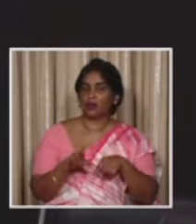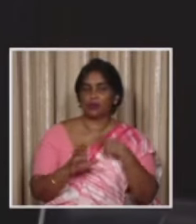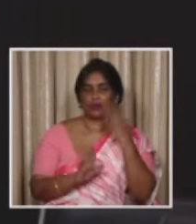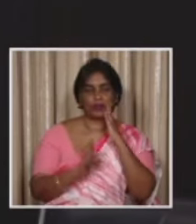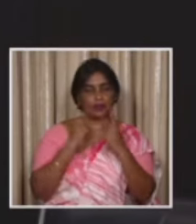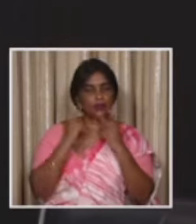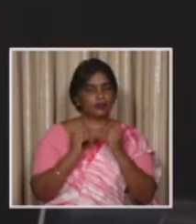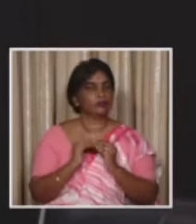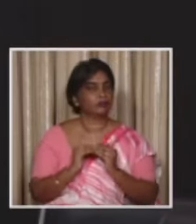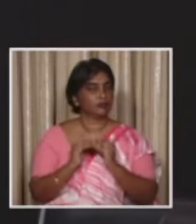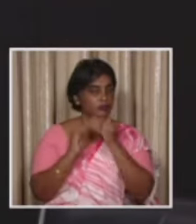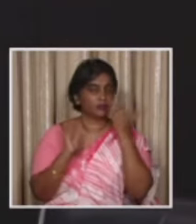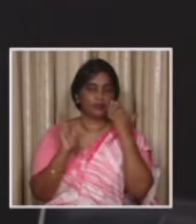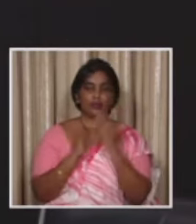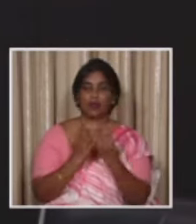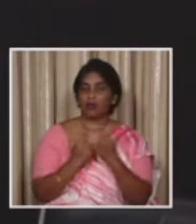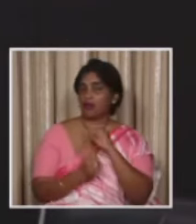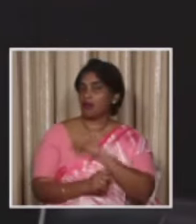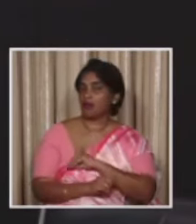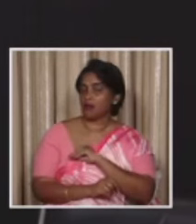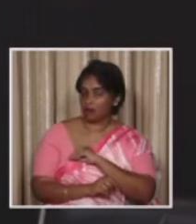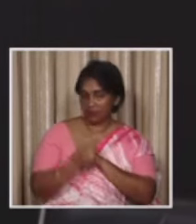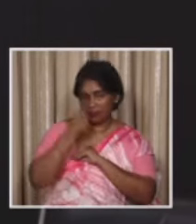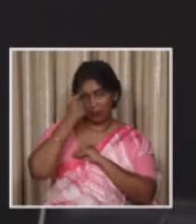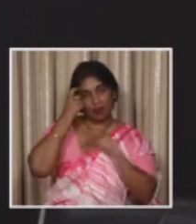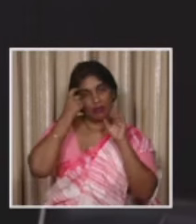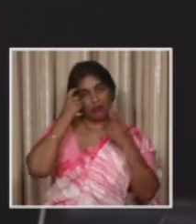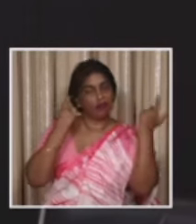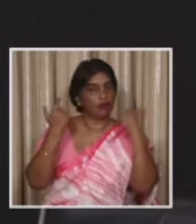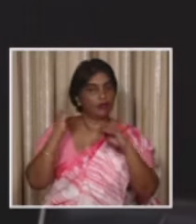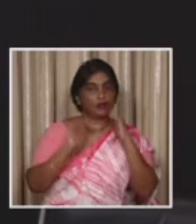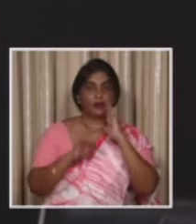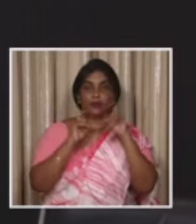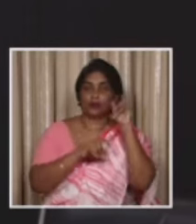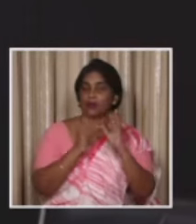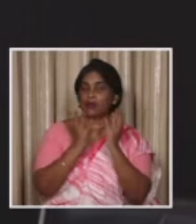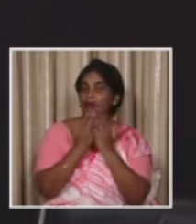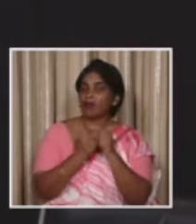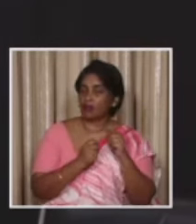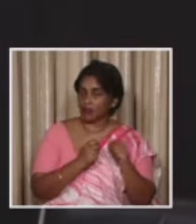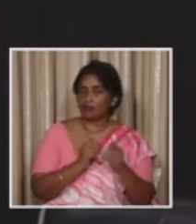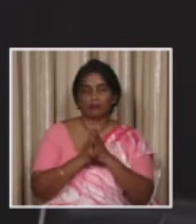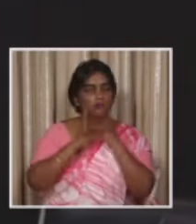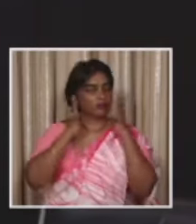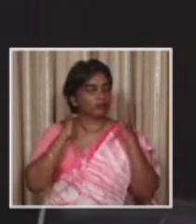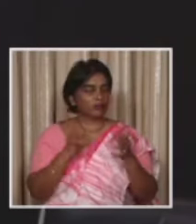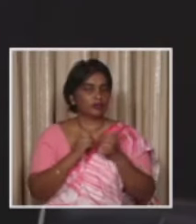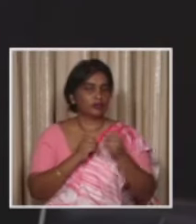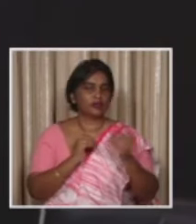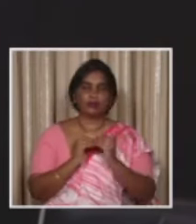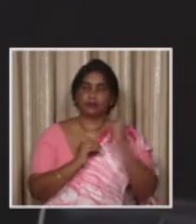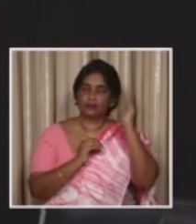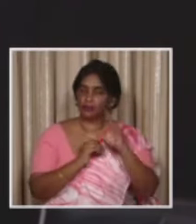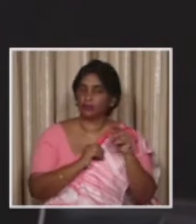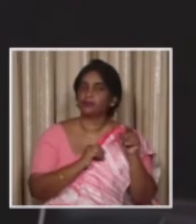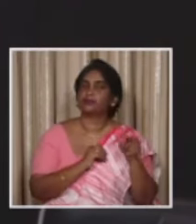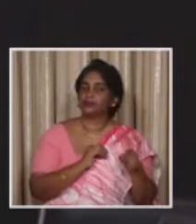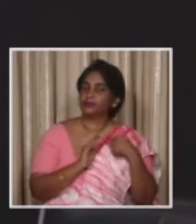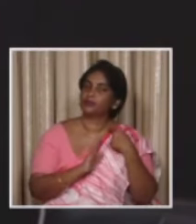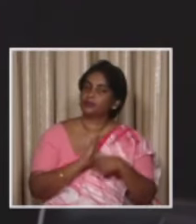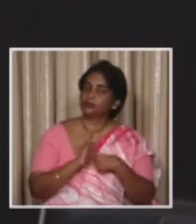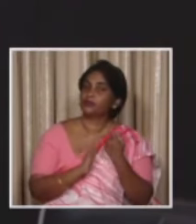සංචාරක ව්‍යාපාරයේ තුලින් ලැබෙන ආදායම පැමිණි සංචාරකයන් ප්‍රමාණය අතිවිශාල වශයෙන් ඉහළ නංවලා මේ